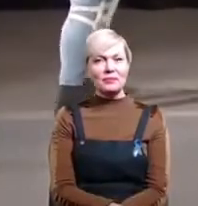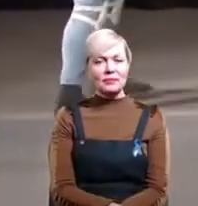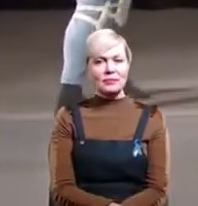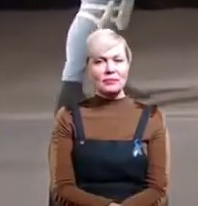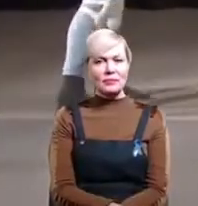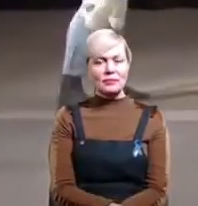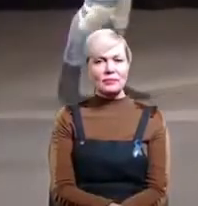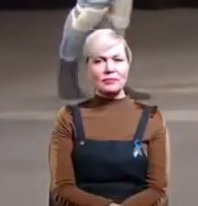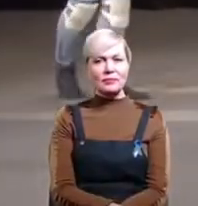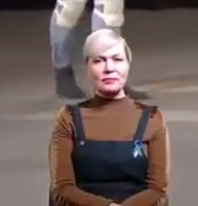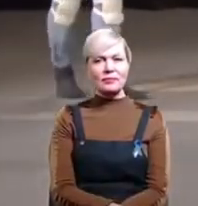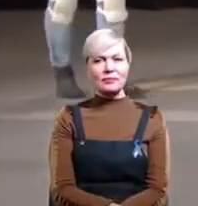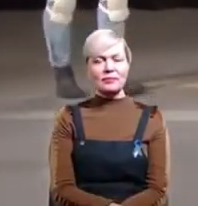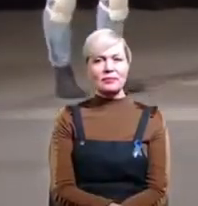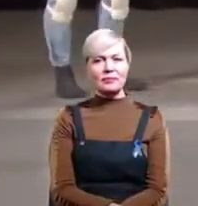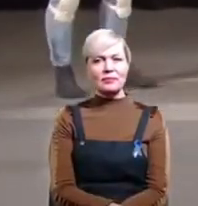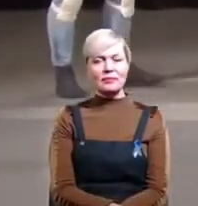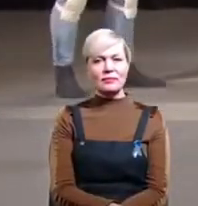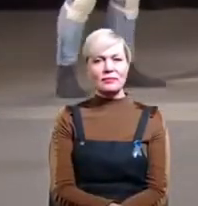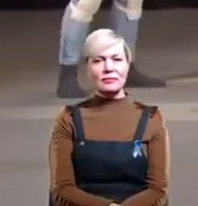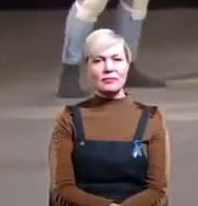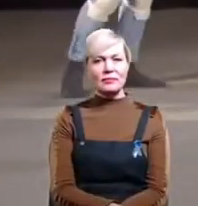разбываюсь. А тут теперь надо.